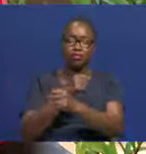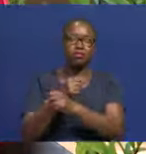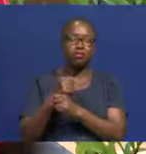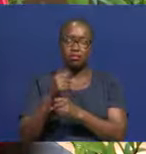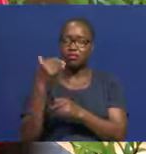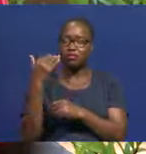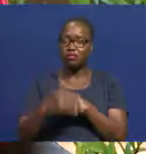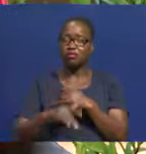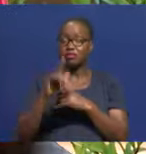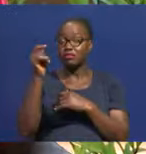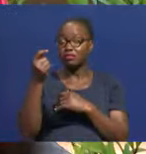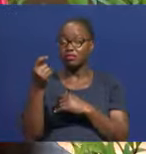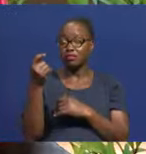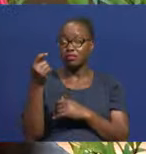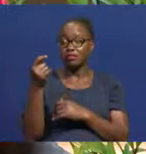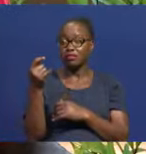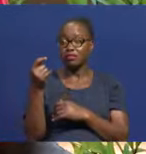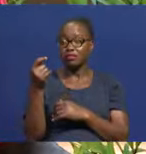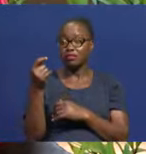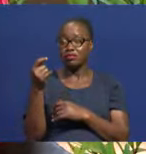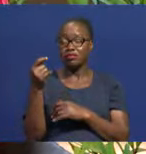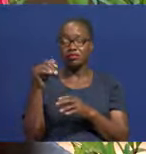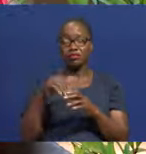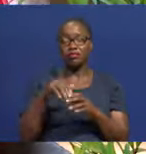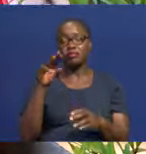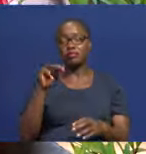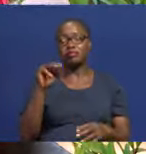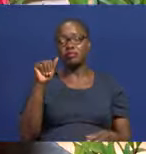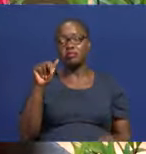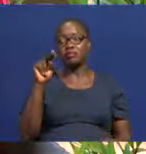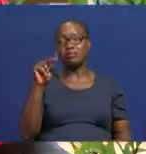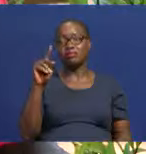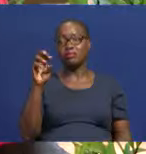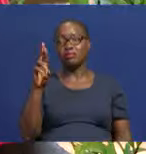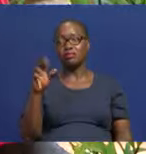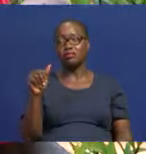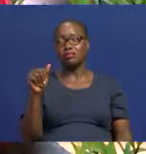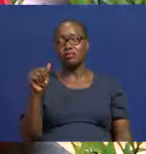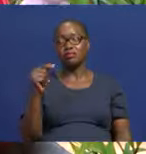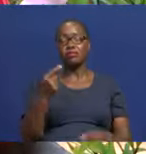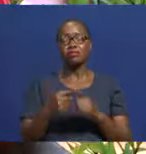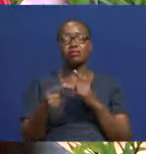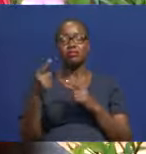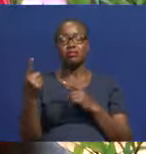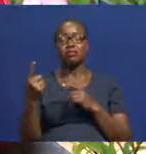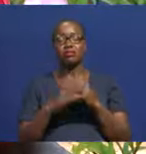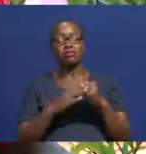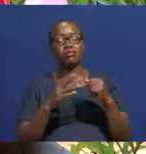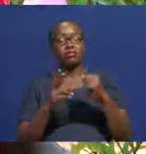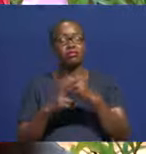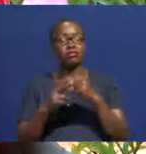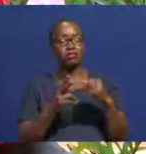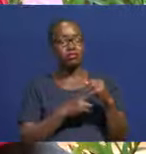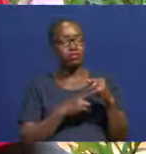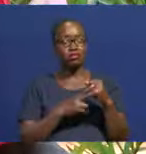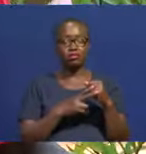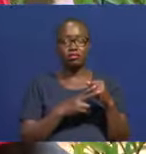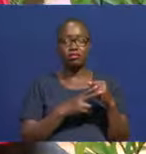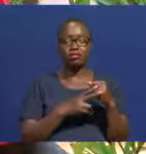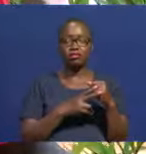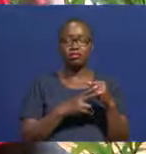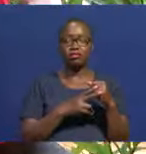ule wa Kenya ule Mandera mwaka 77.